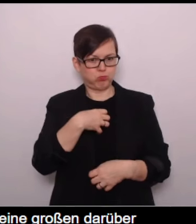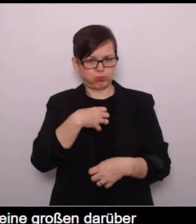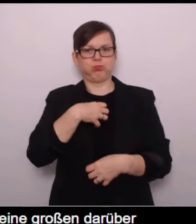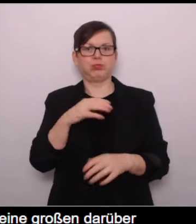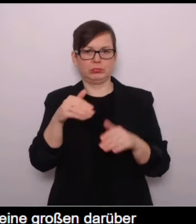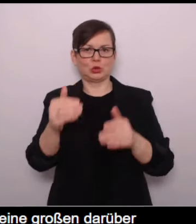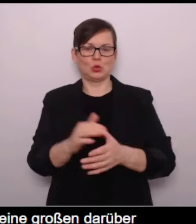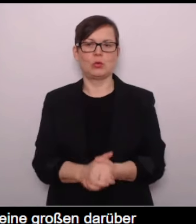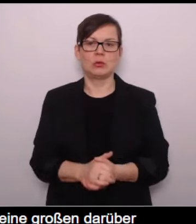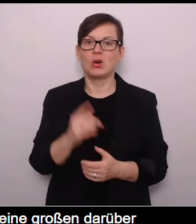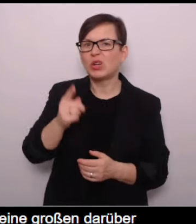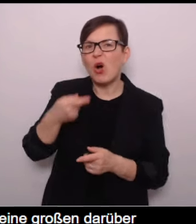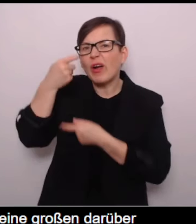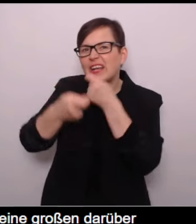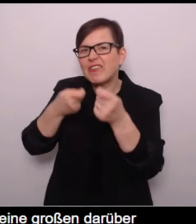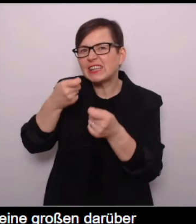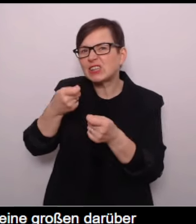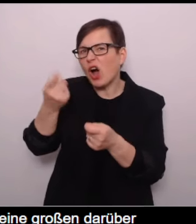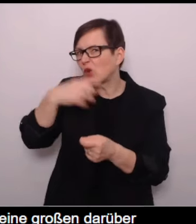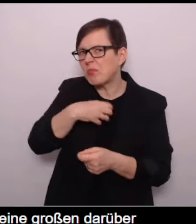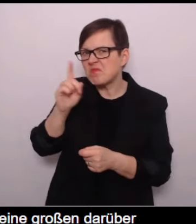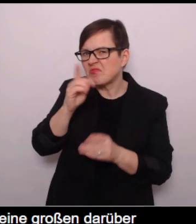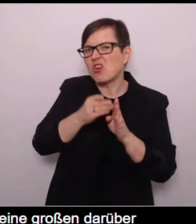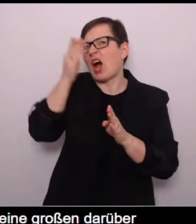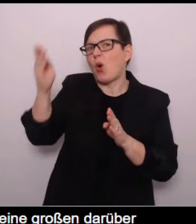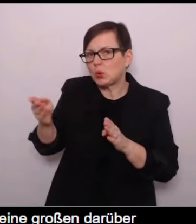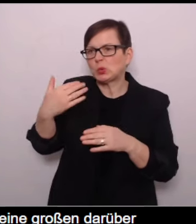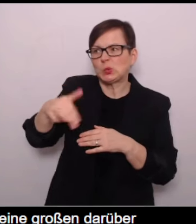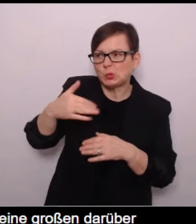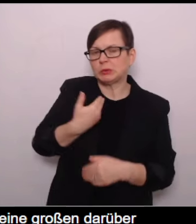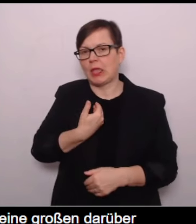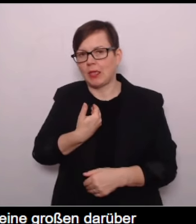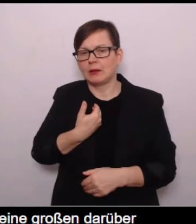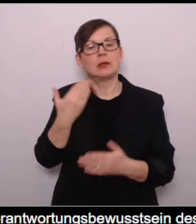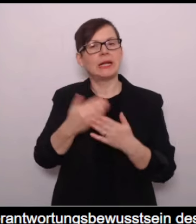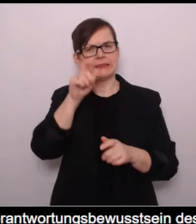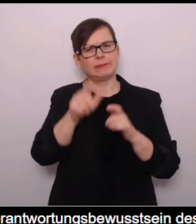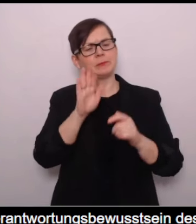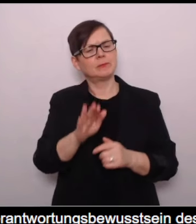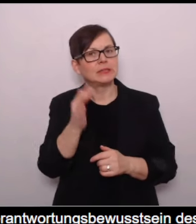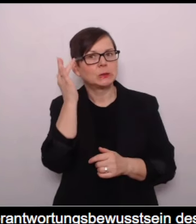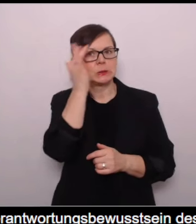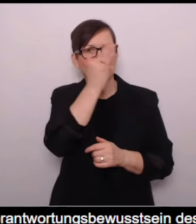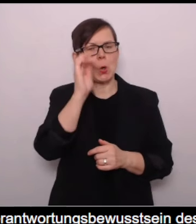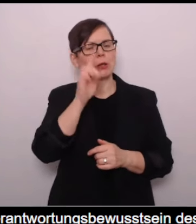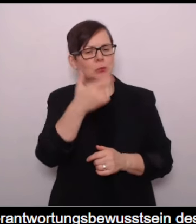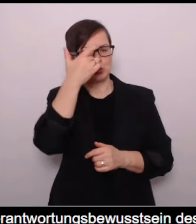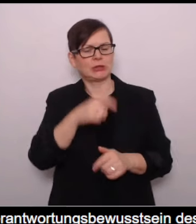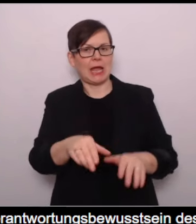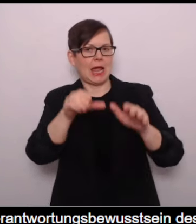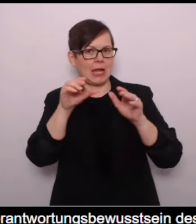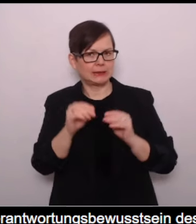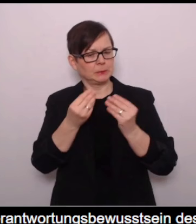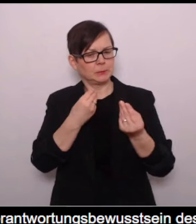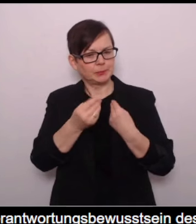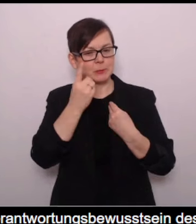Größe dieses Projekts einige Leute etwas erschreckt. Und dann die Aussage, naja, ein auswärtiger Investor, ist das der richtige Weg? Also insofern